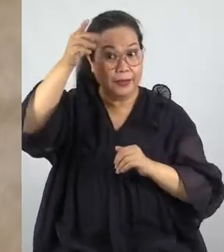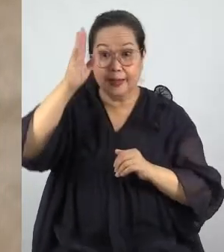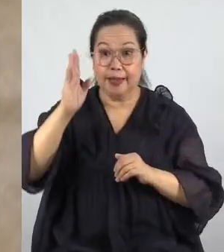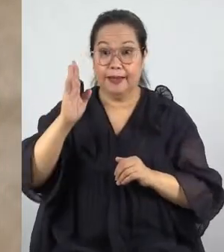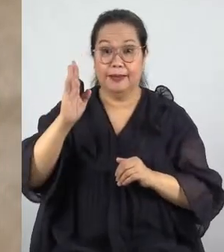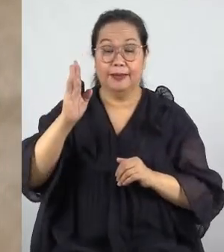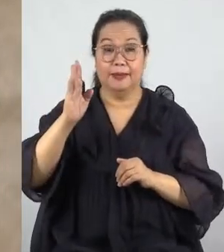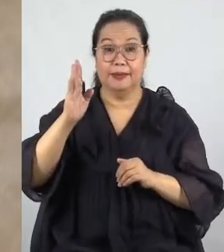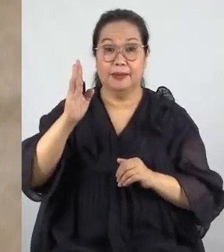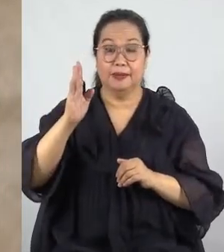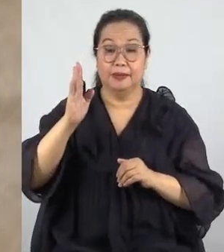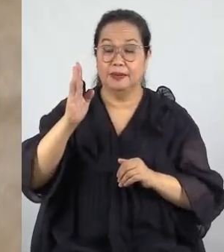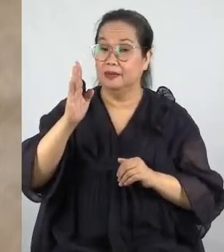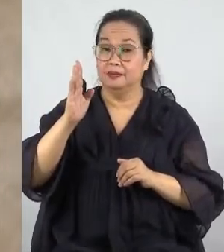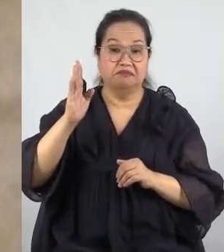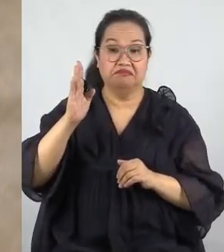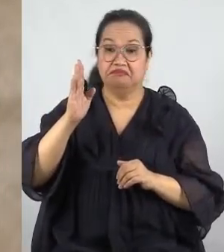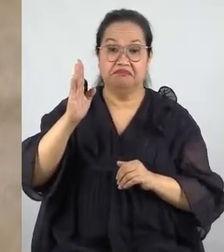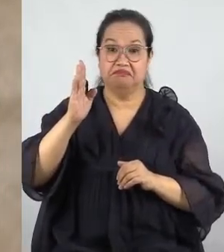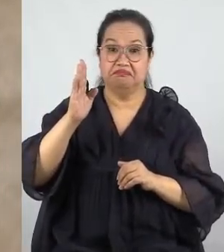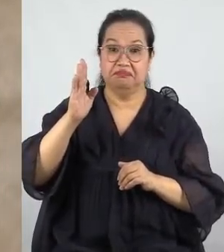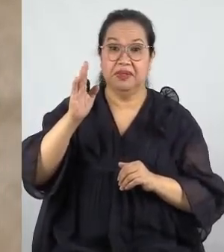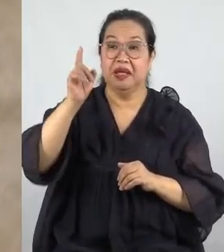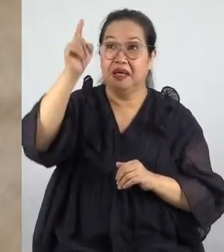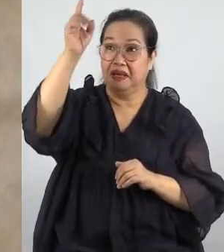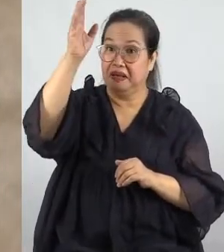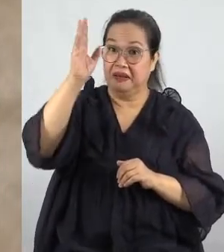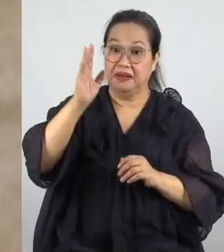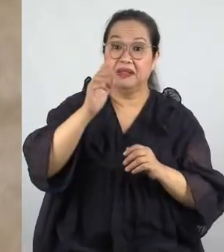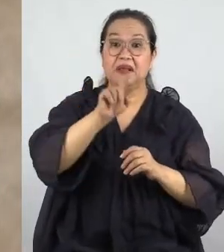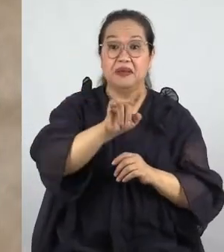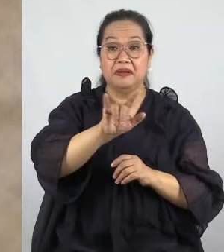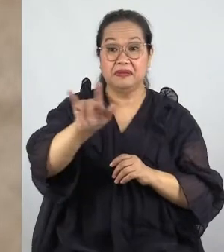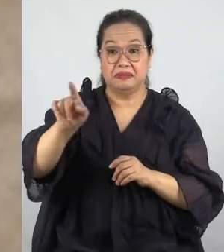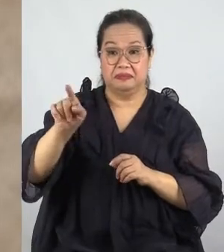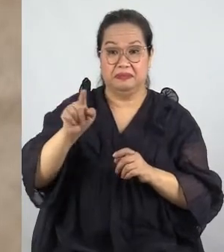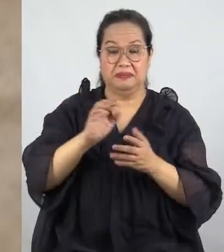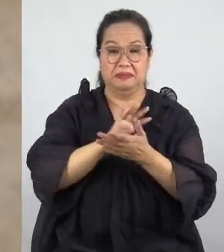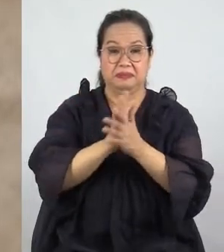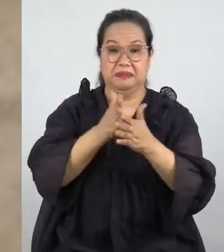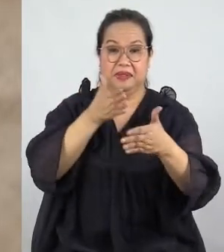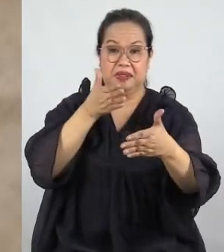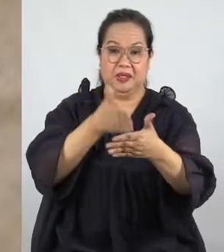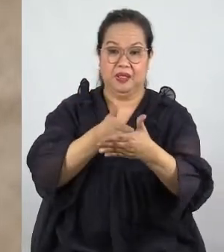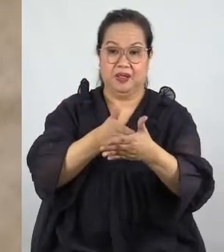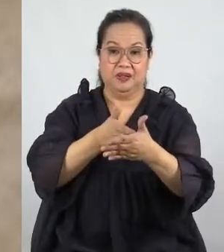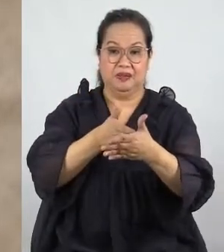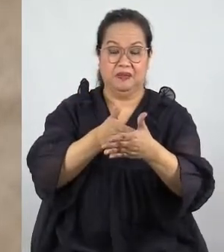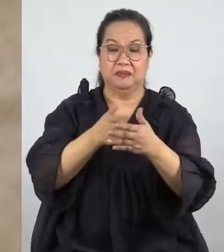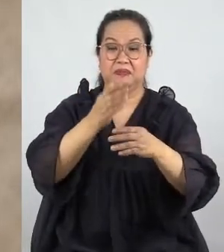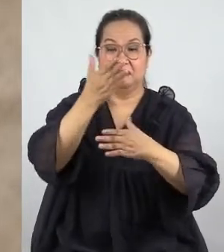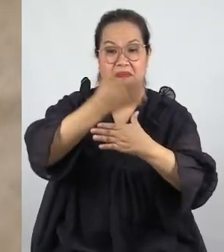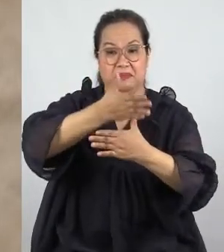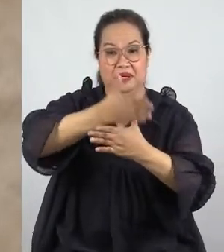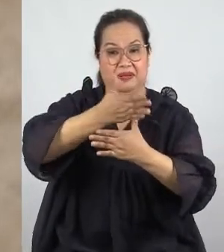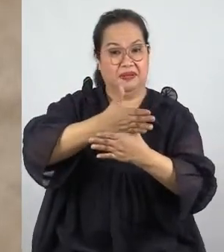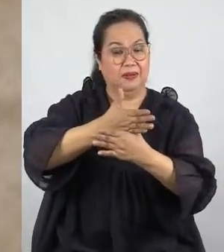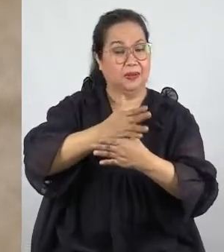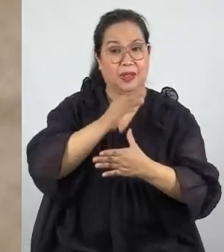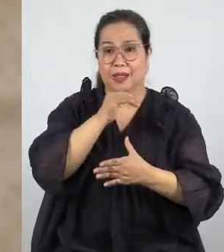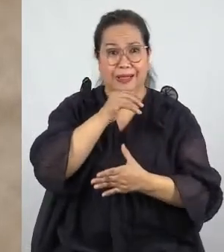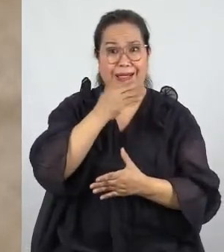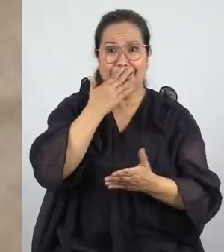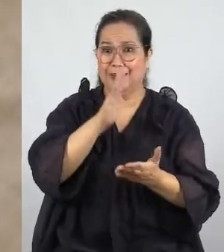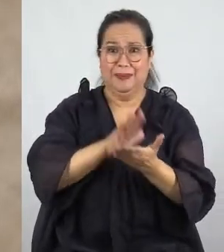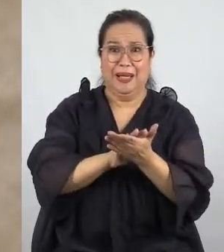Diyos. So sila ay nagiging pabigat. Hindi sila masama. Hindi sila